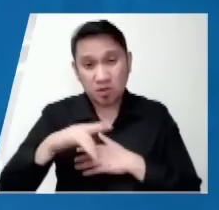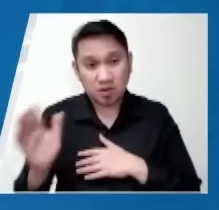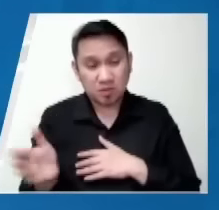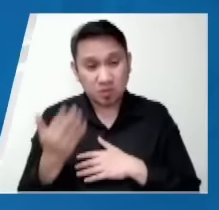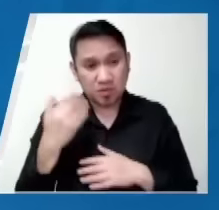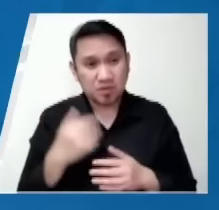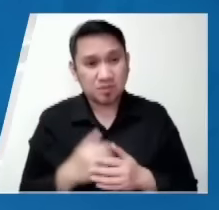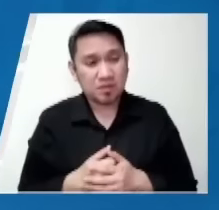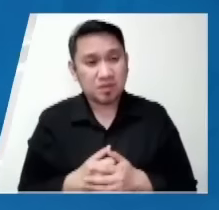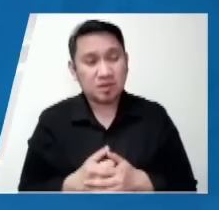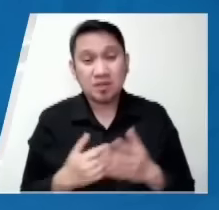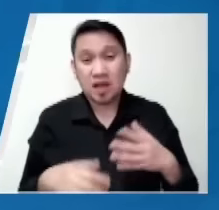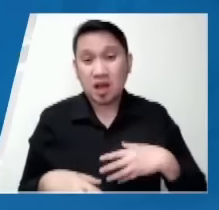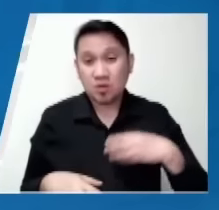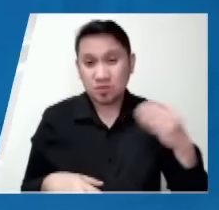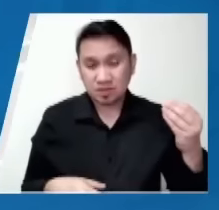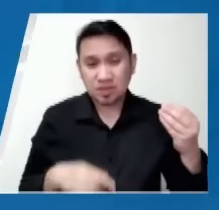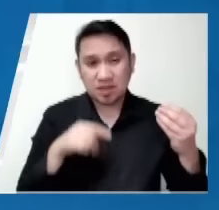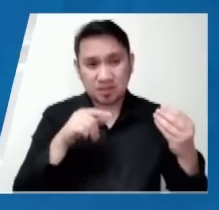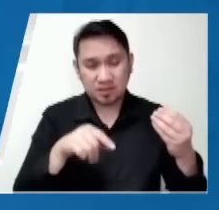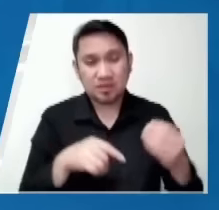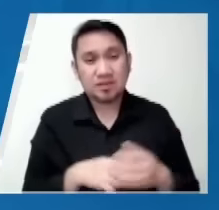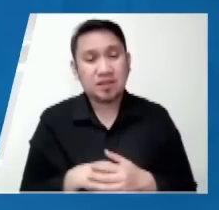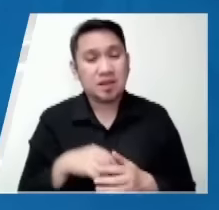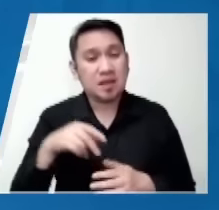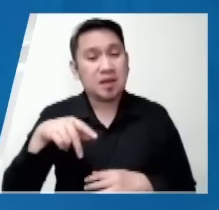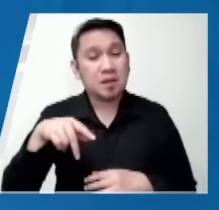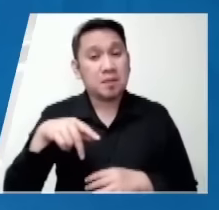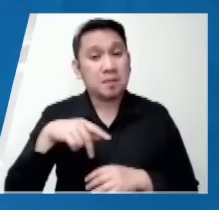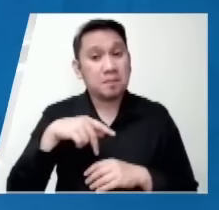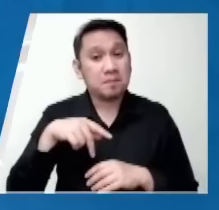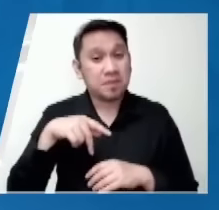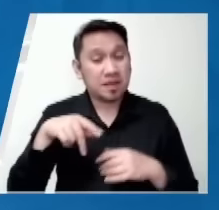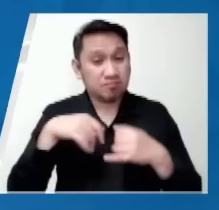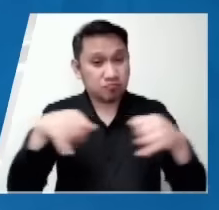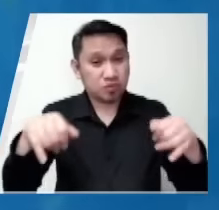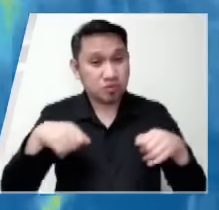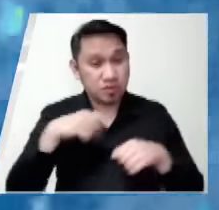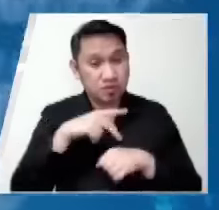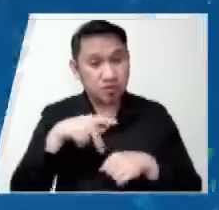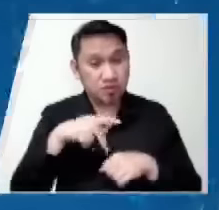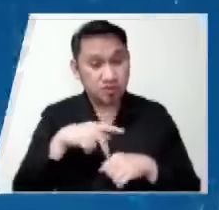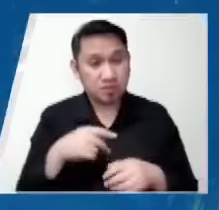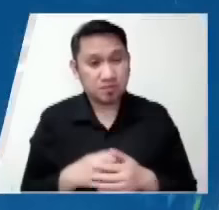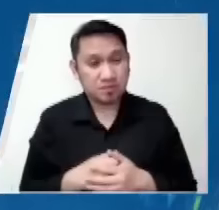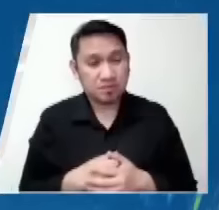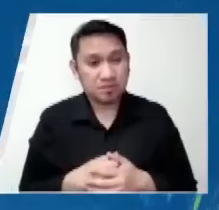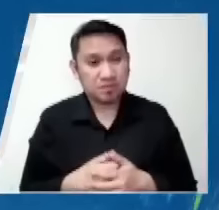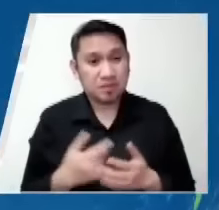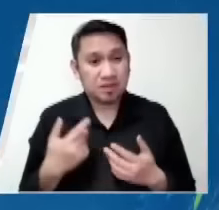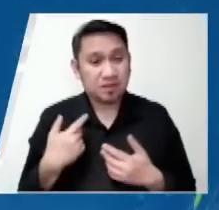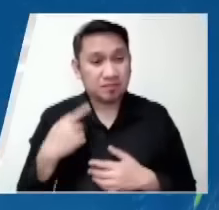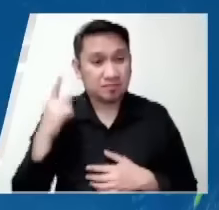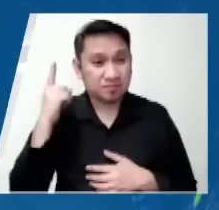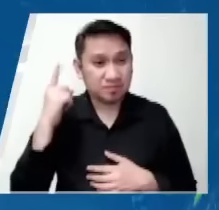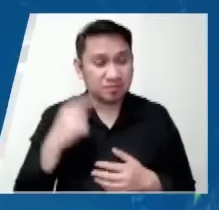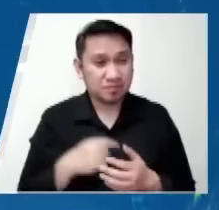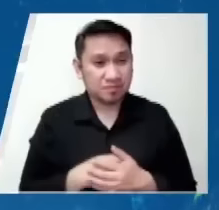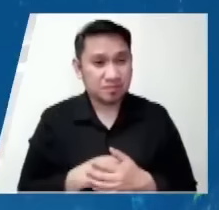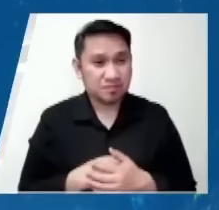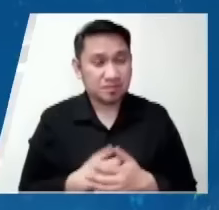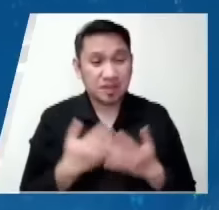pong nasa labas na po yan ng Philippine Area of Responsibility. Yung bagyo naman na may international name po na Pulasan, ngayong